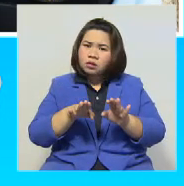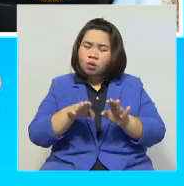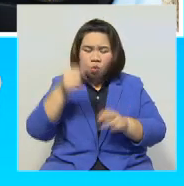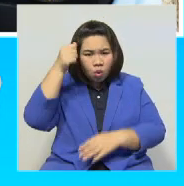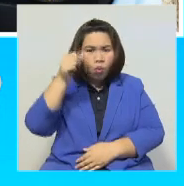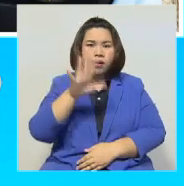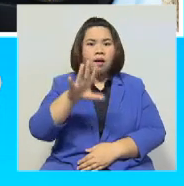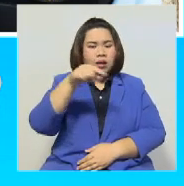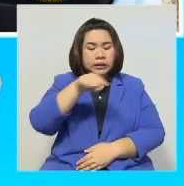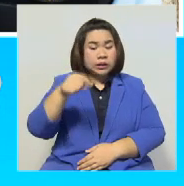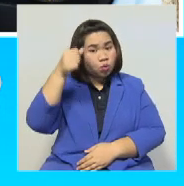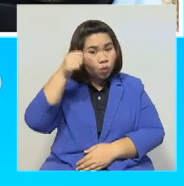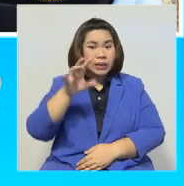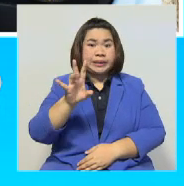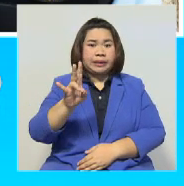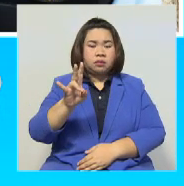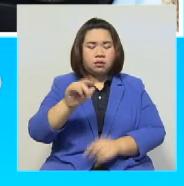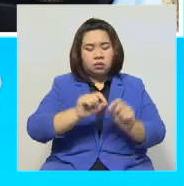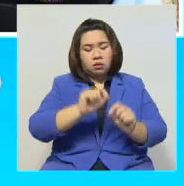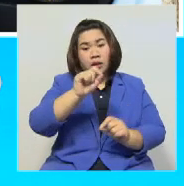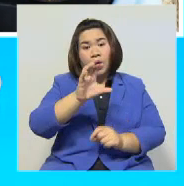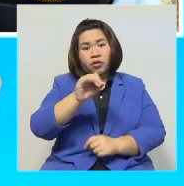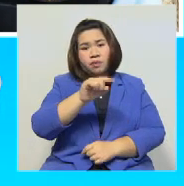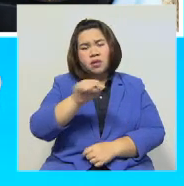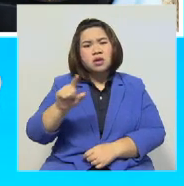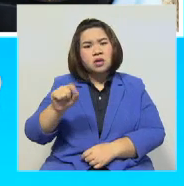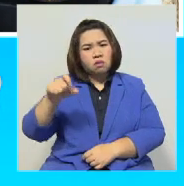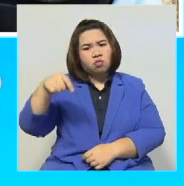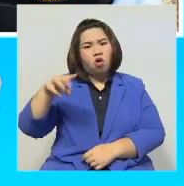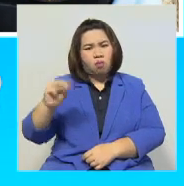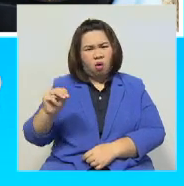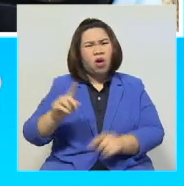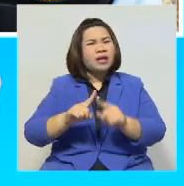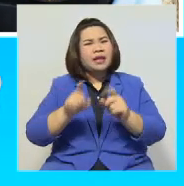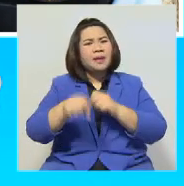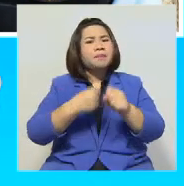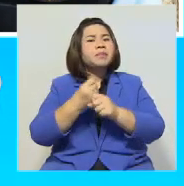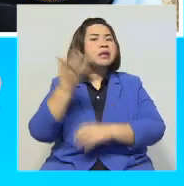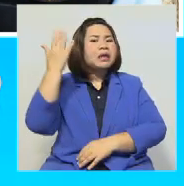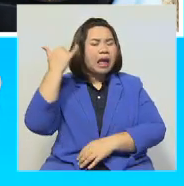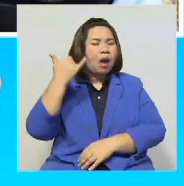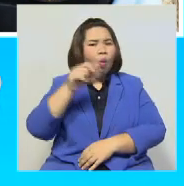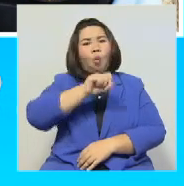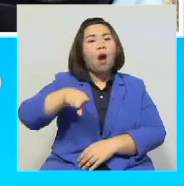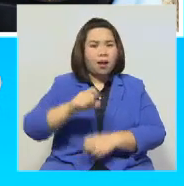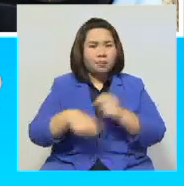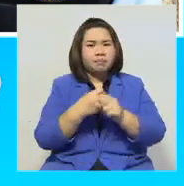5-7 วันนะครับถ้า10-20 เซนเนี่ยผมคิดว่ามวลน้ำปีที่แล้วมากกว่าครับแล้